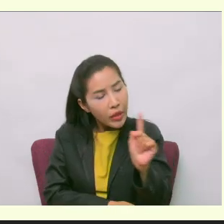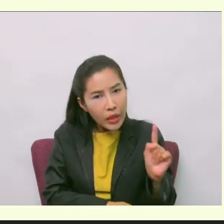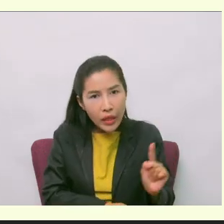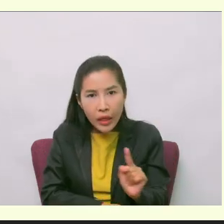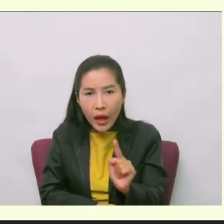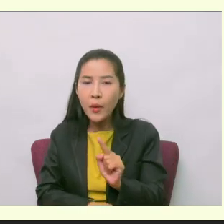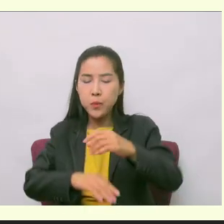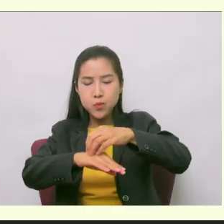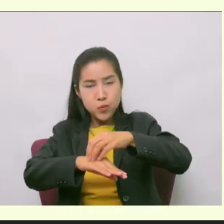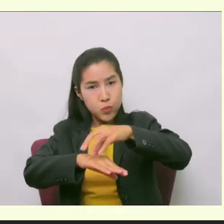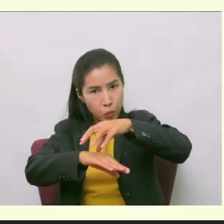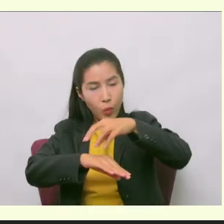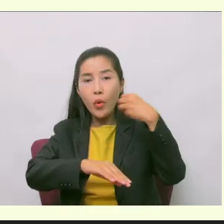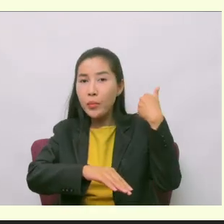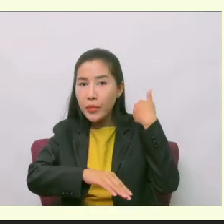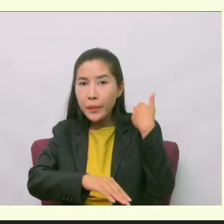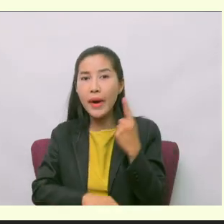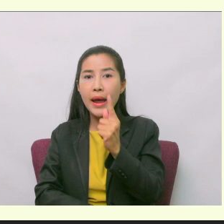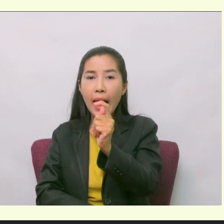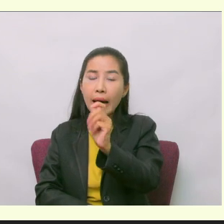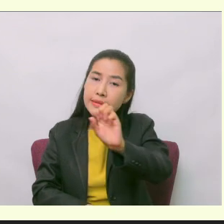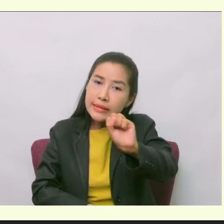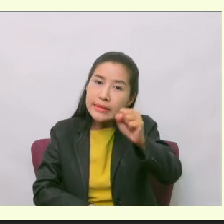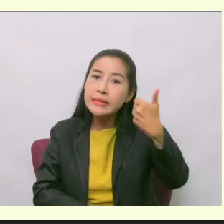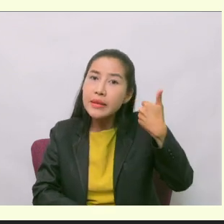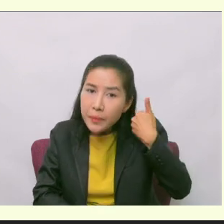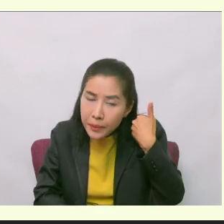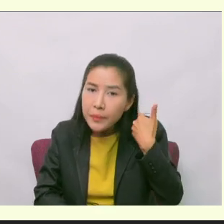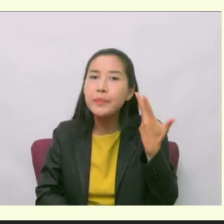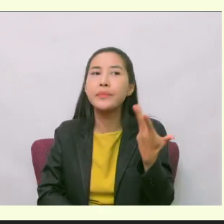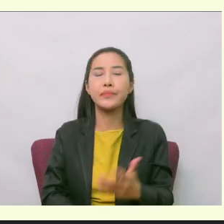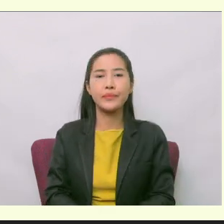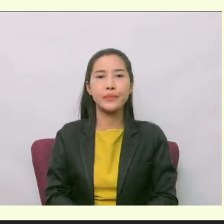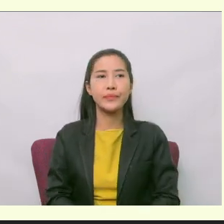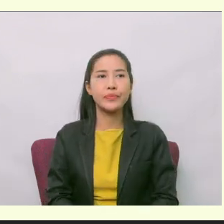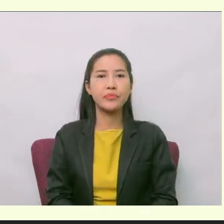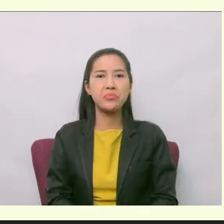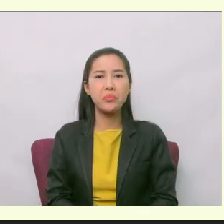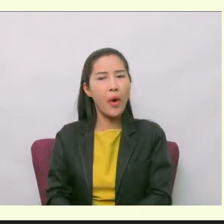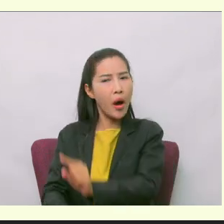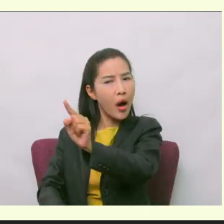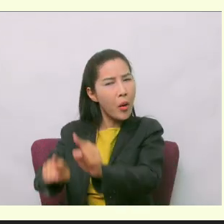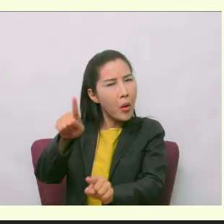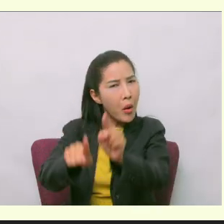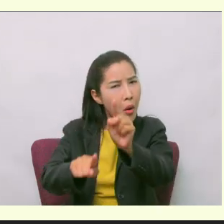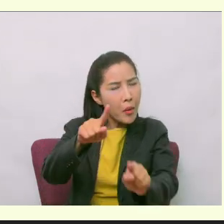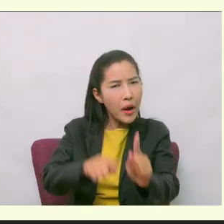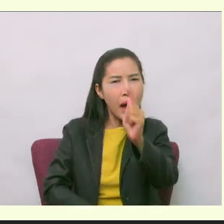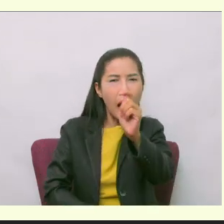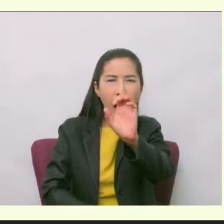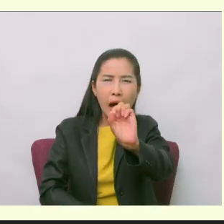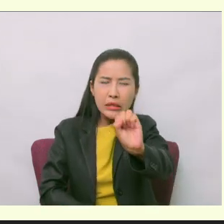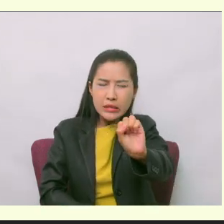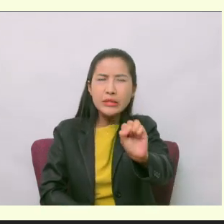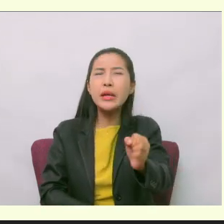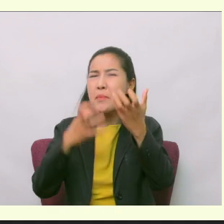มหรือเปล่ามีอาการอักเสบหรือเปล่านะคะเพราะว่าอย่างในกรณีของบางท่านนะคะถ้ามีการอักเสบรุนแรงนะคะหรือว่ามีอา